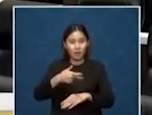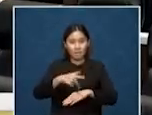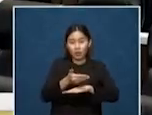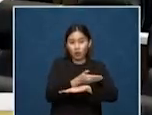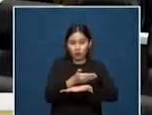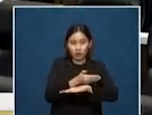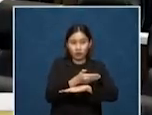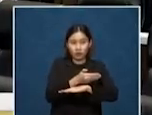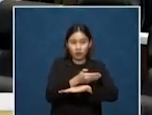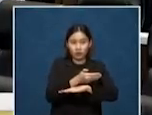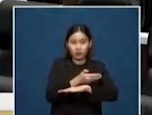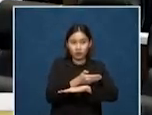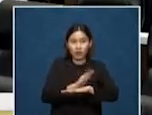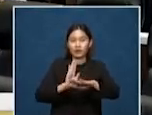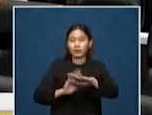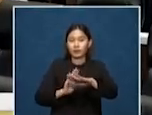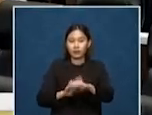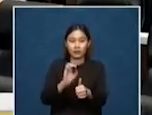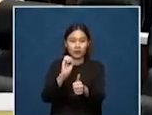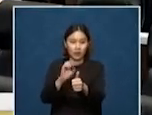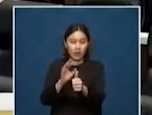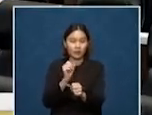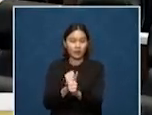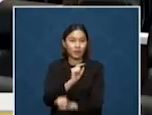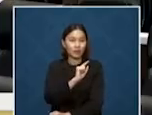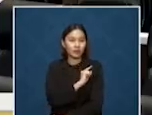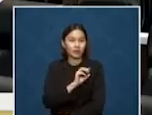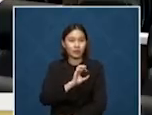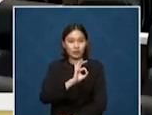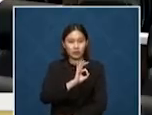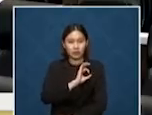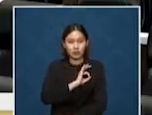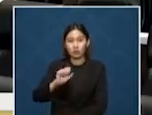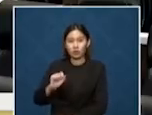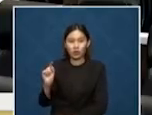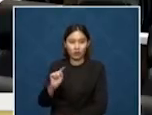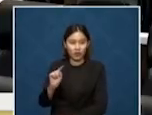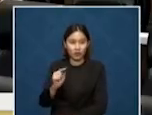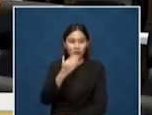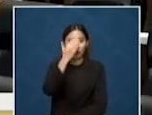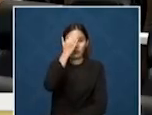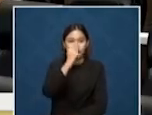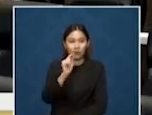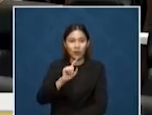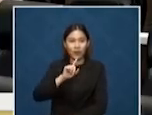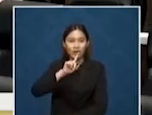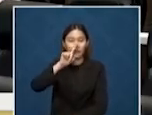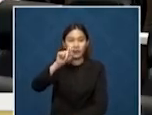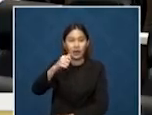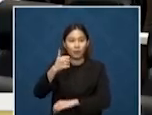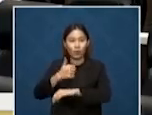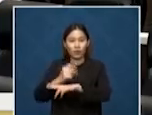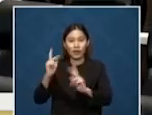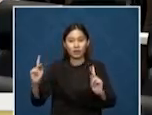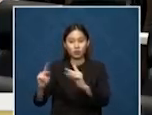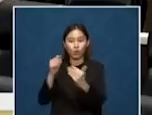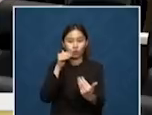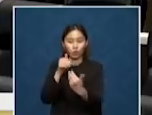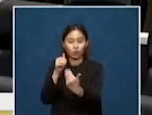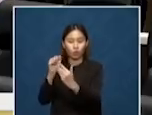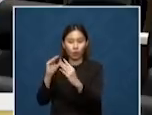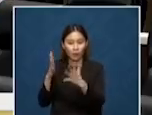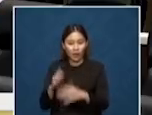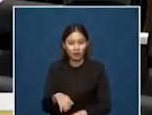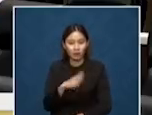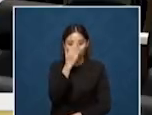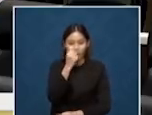ท็อป นี่พี่ท็อปผมเนี่ยน ะ ต้องบอกว่าถูกฝาถูกตัว ใช่ คือคุณผู้ชมย้อนอีกทีนะตอนนี้ลิฟต์นี่ตามมานะครับ